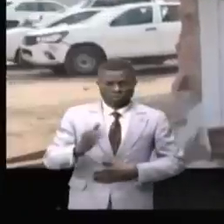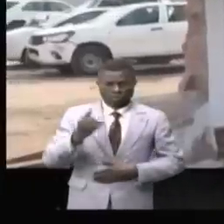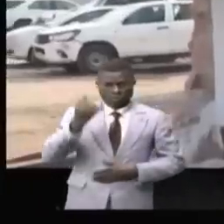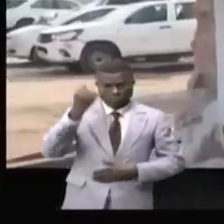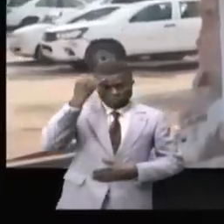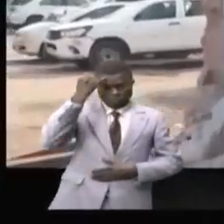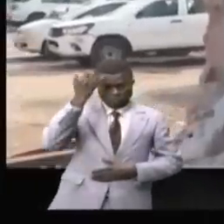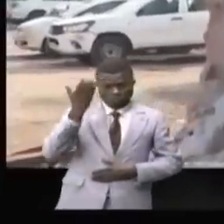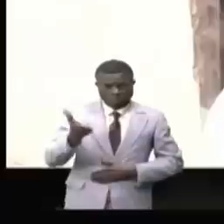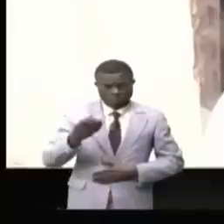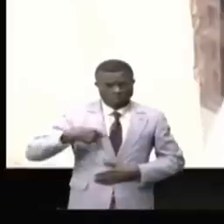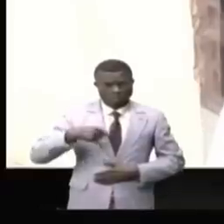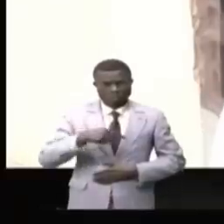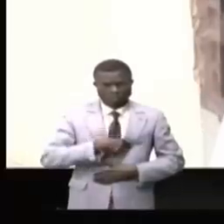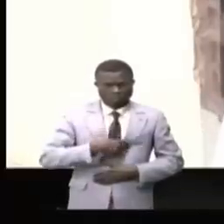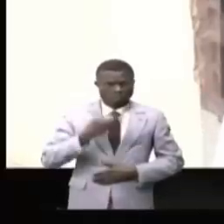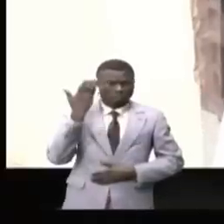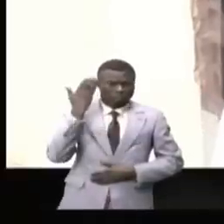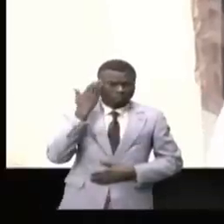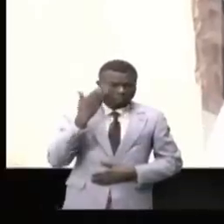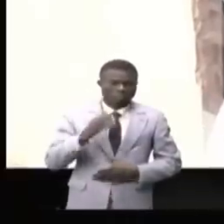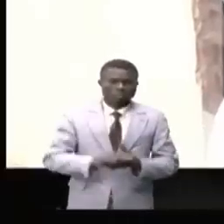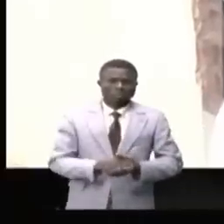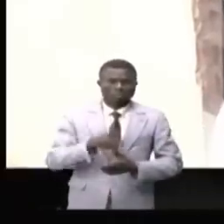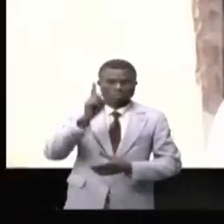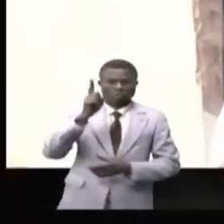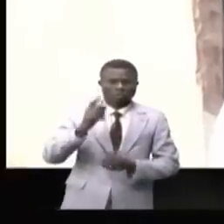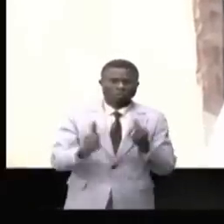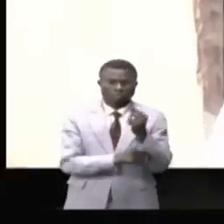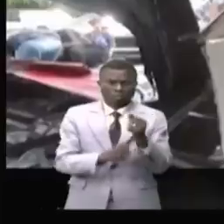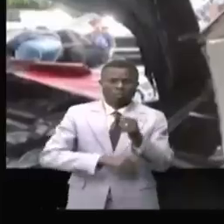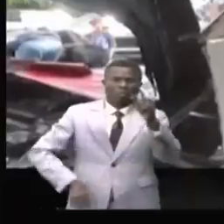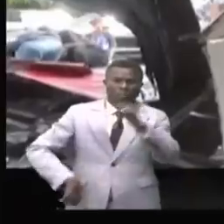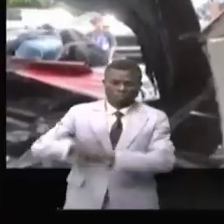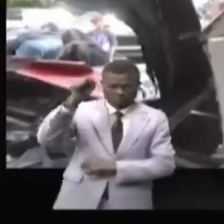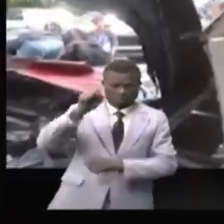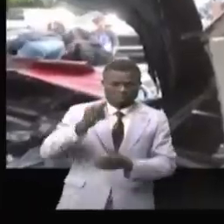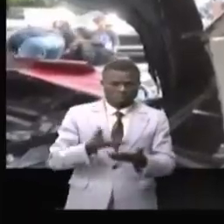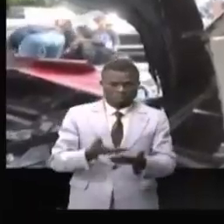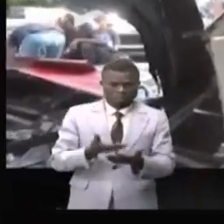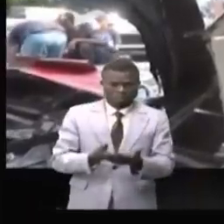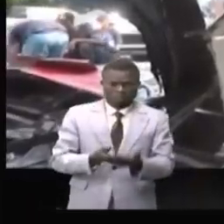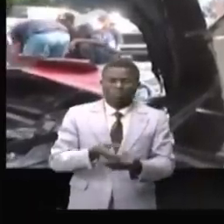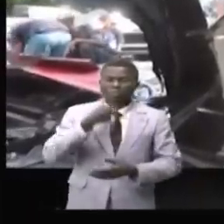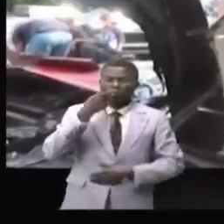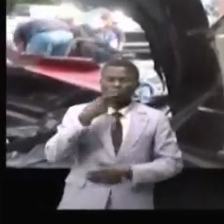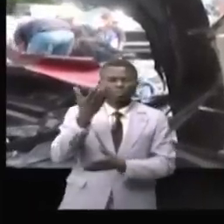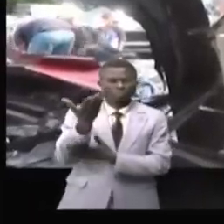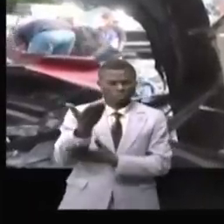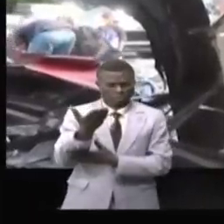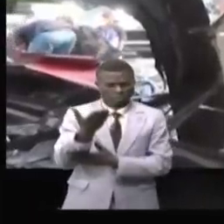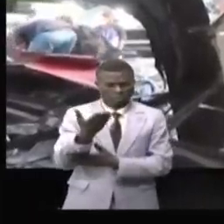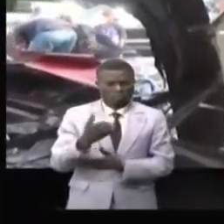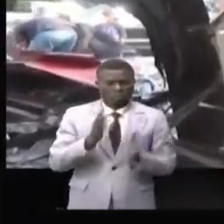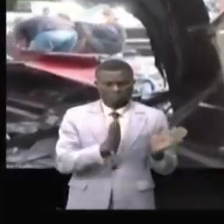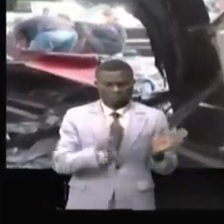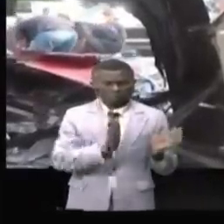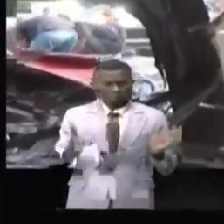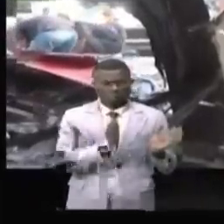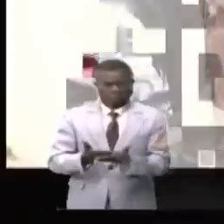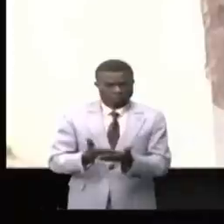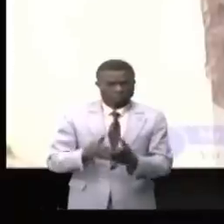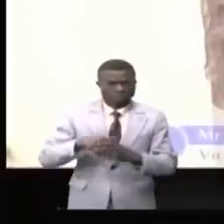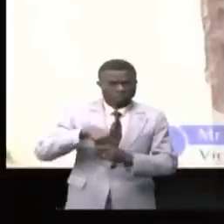site. Monsieur Bukassa, l'une des victimes de cette spoliation, n'a pas manqué des mots. On s'est préparé déjà